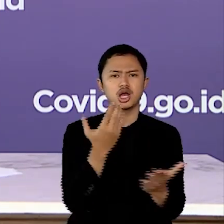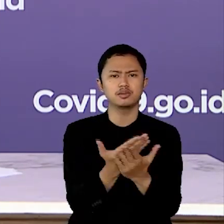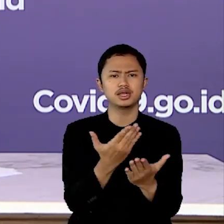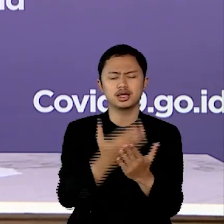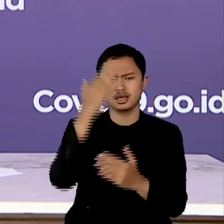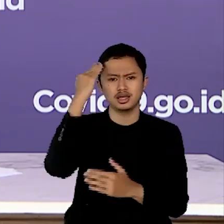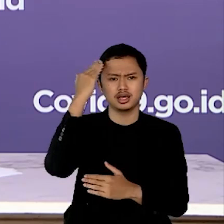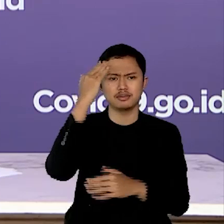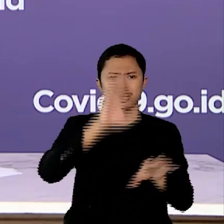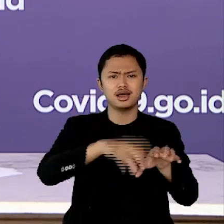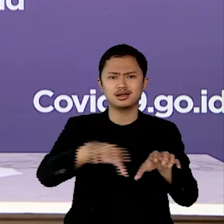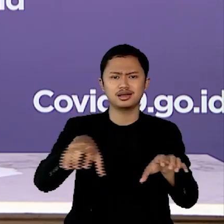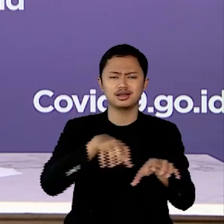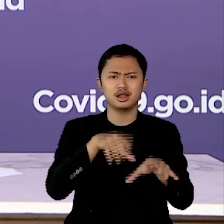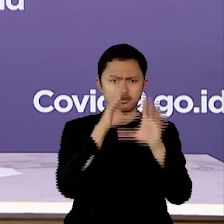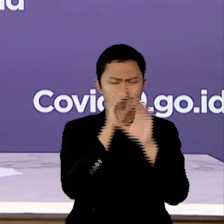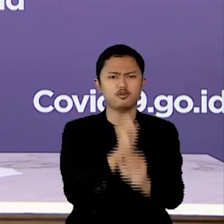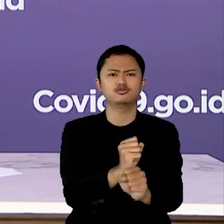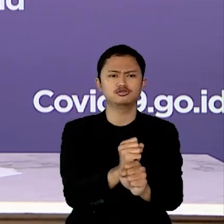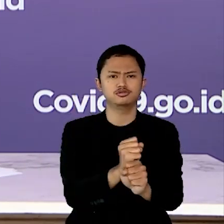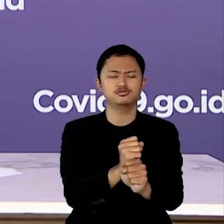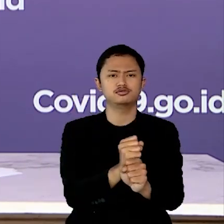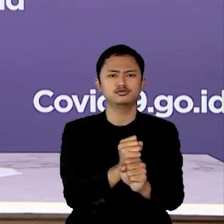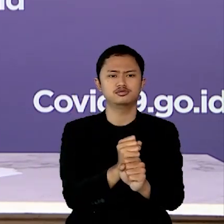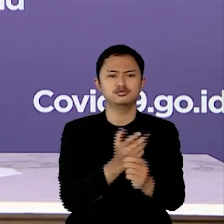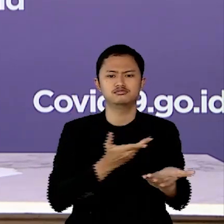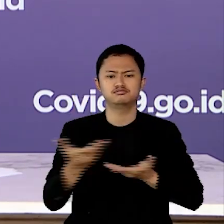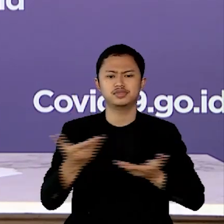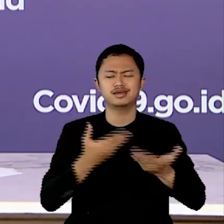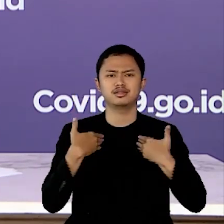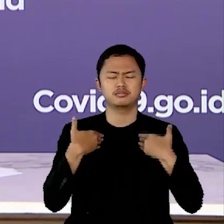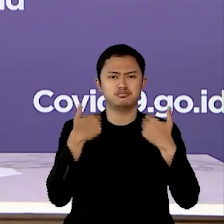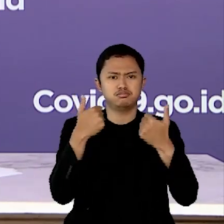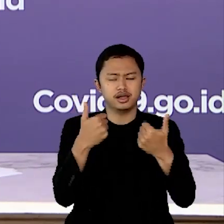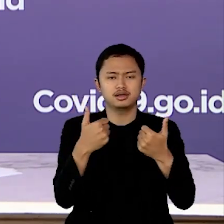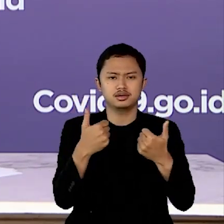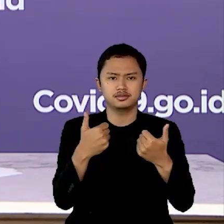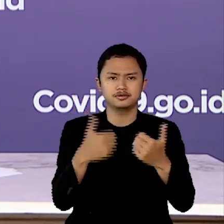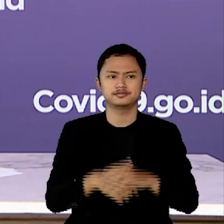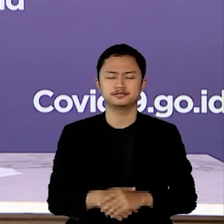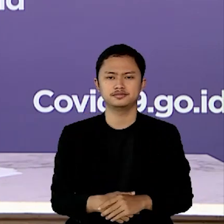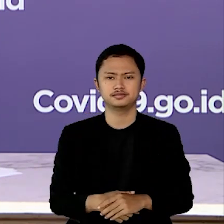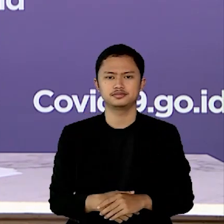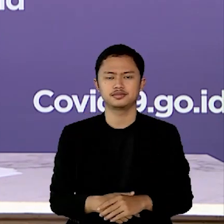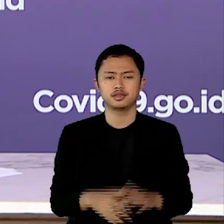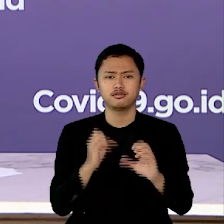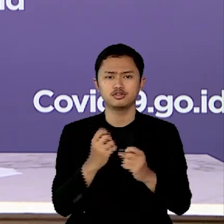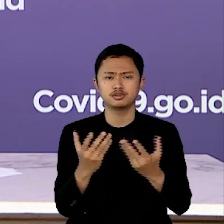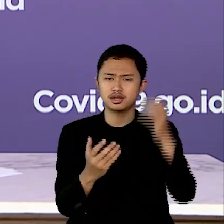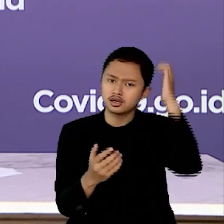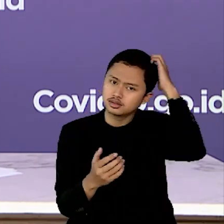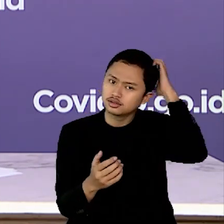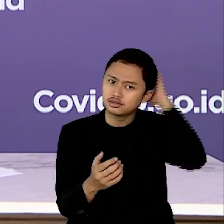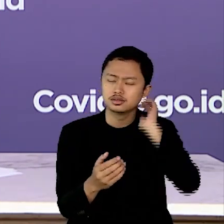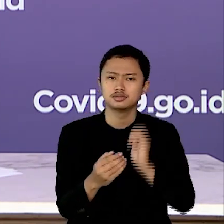seluruh kepala daerah untuk fokus melakukan penanganan yang terbaik kepada pasien coffee 19 Saat ini utamakan